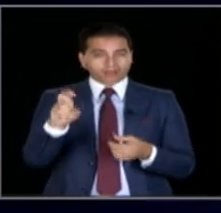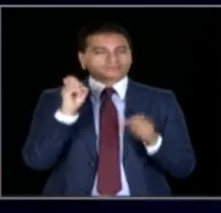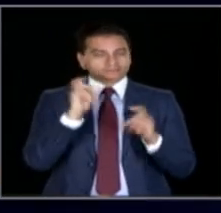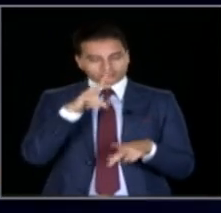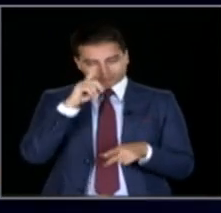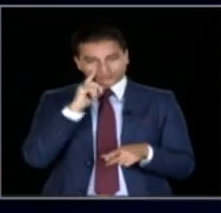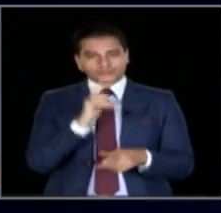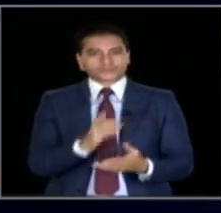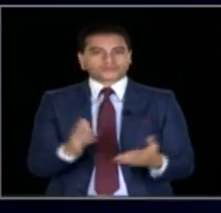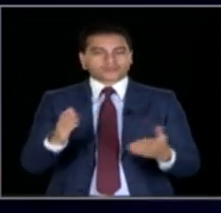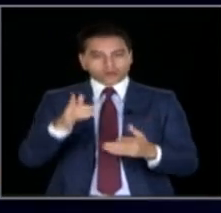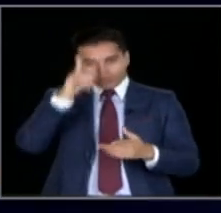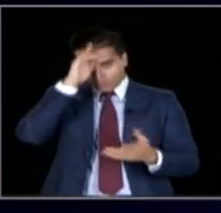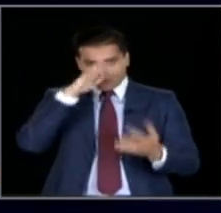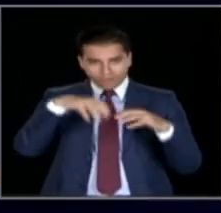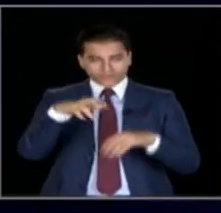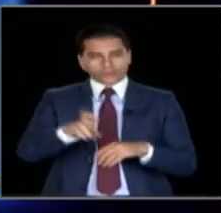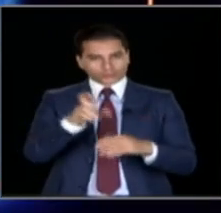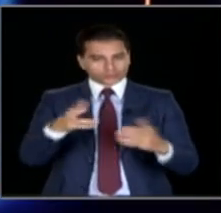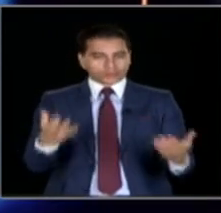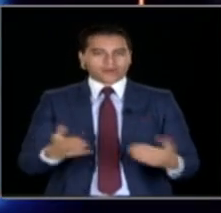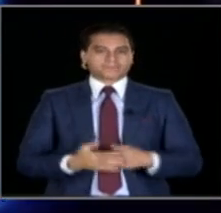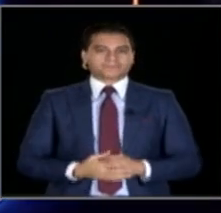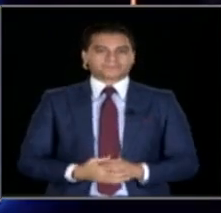تمام. جغرافيا والسؤال: